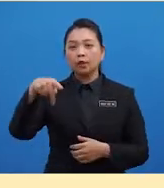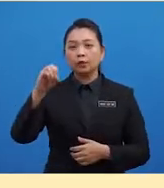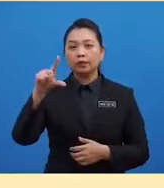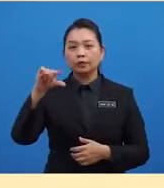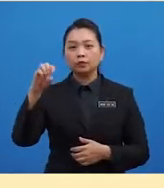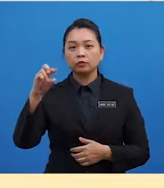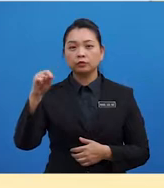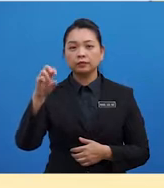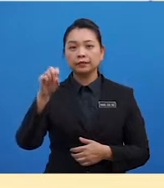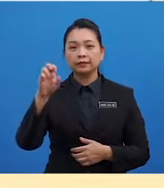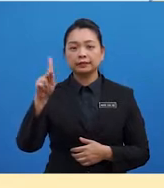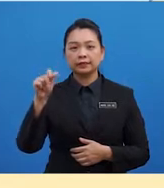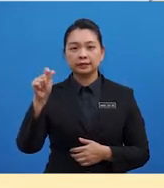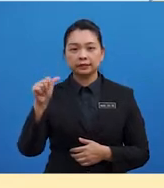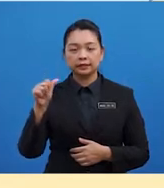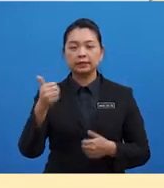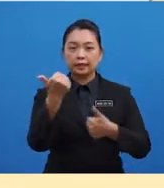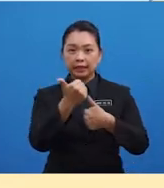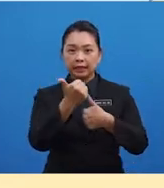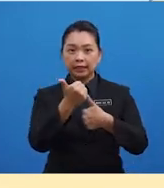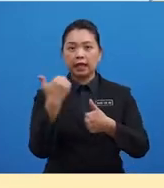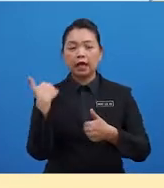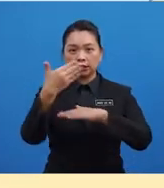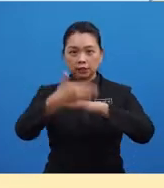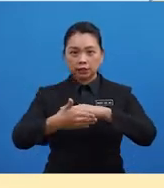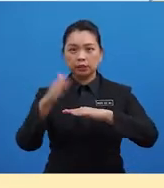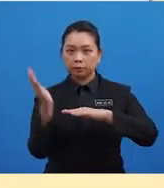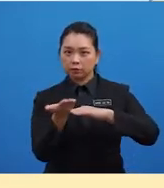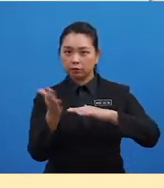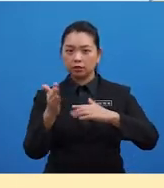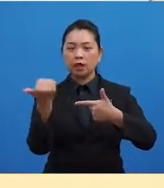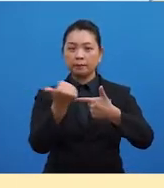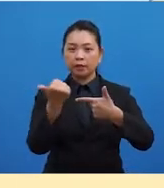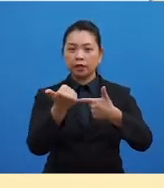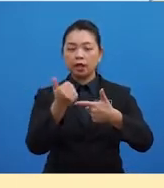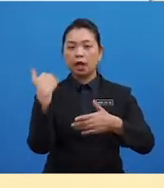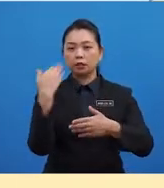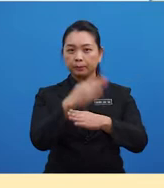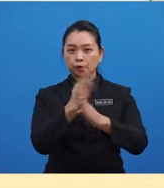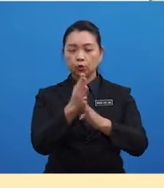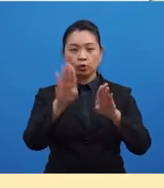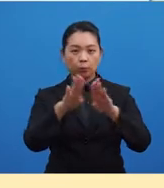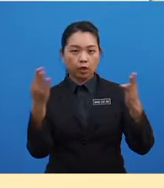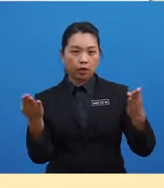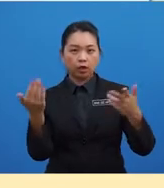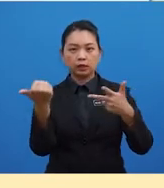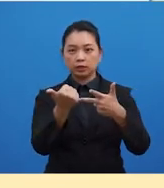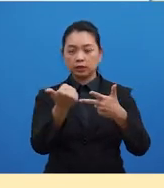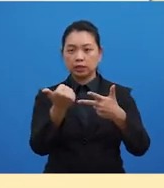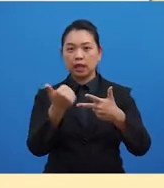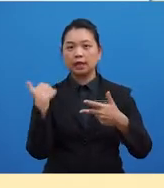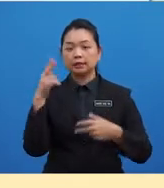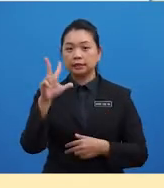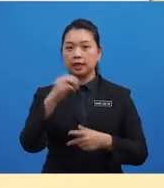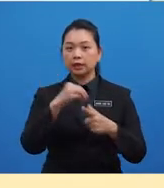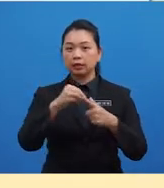sekata? A. Ada sisi yang melengkung. B. Mempunyai bentuk yang terbuka. C. Ada